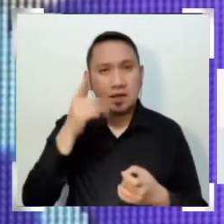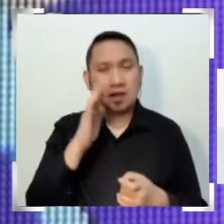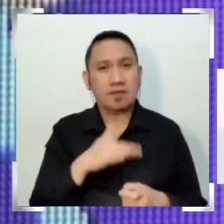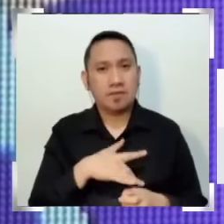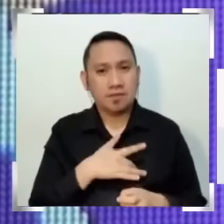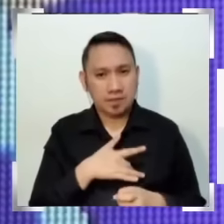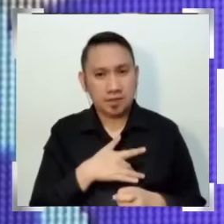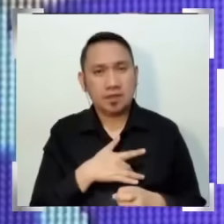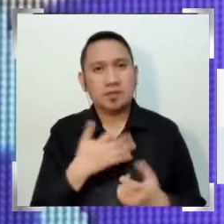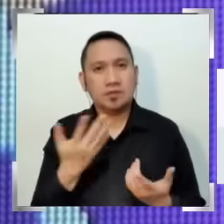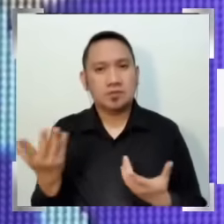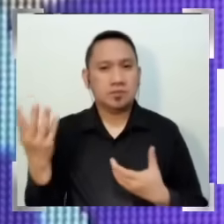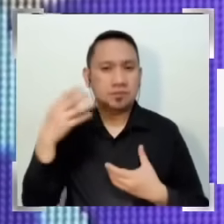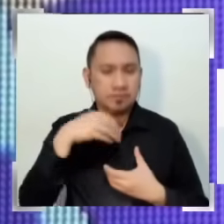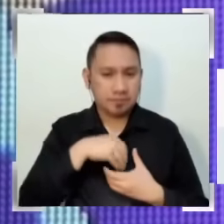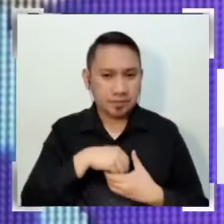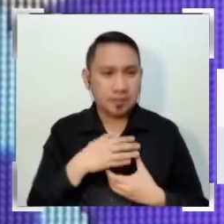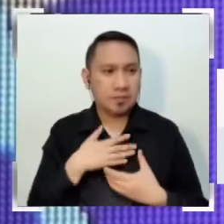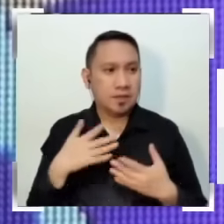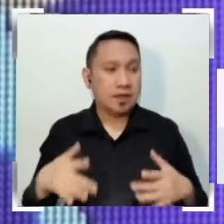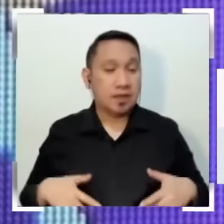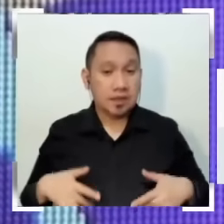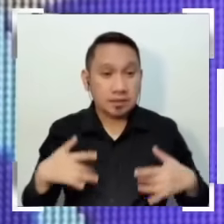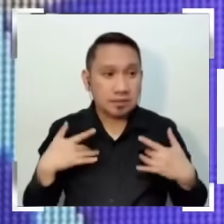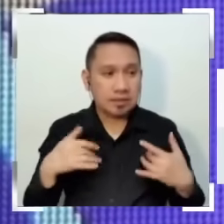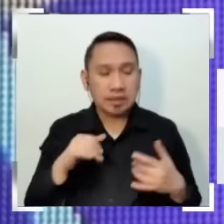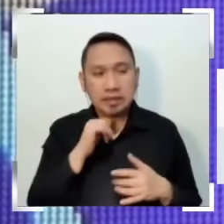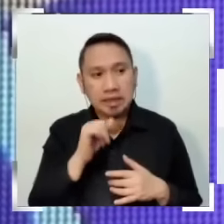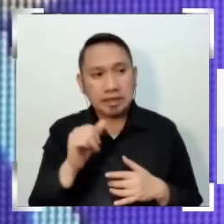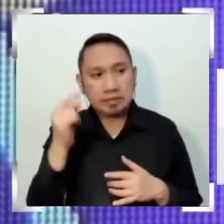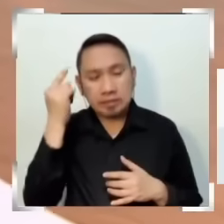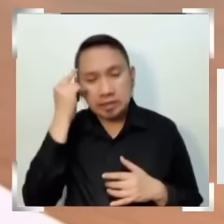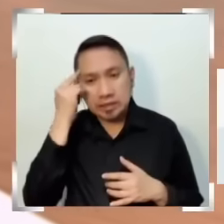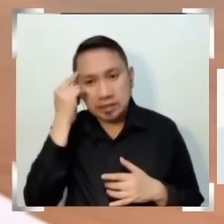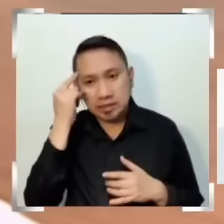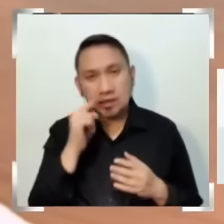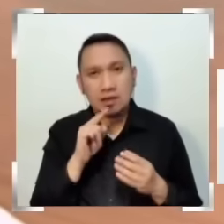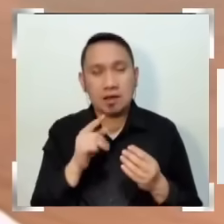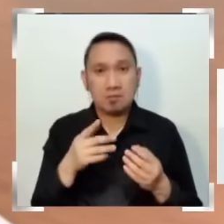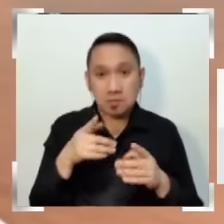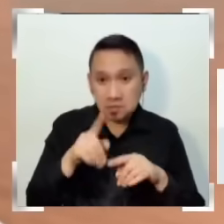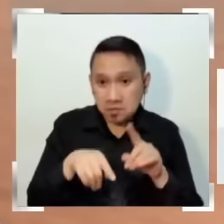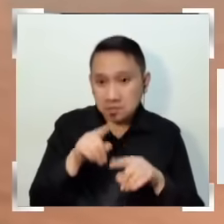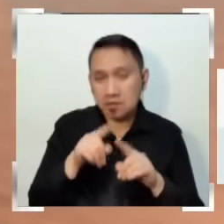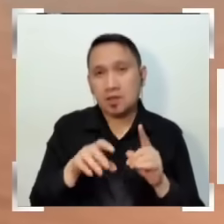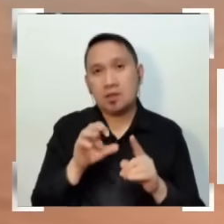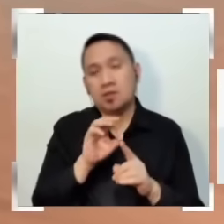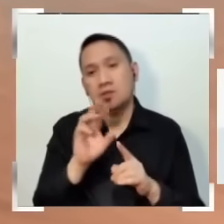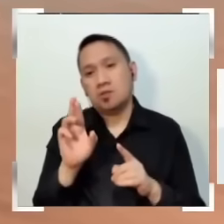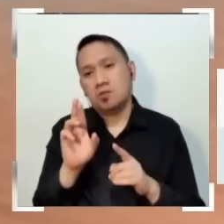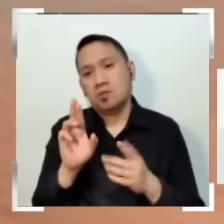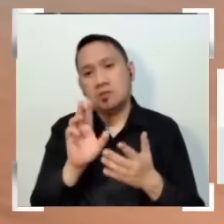sa buhay ko without me thinking na magiging friend ko ba talaga sila until the end of this film.